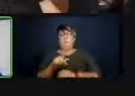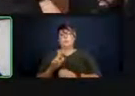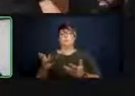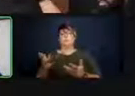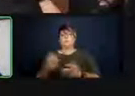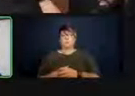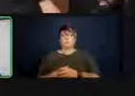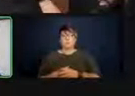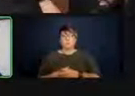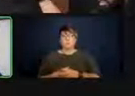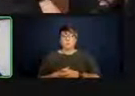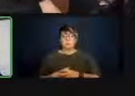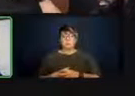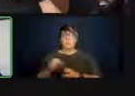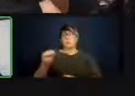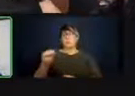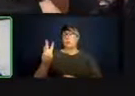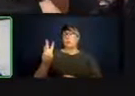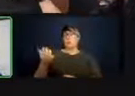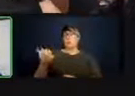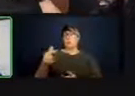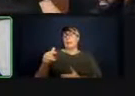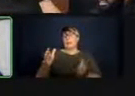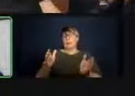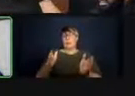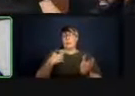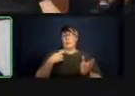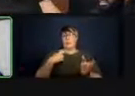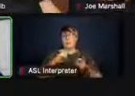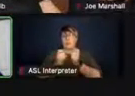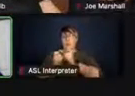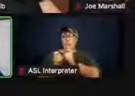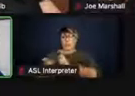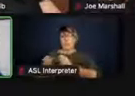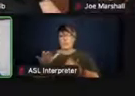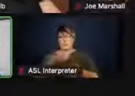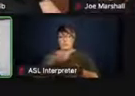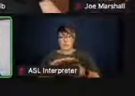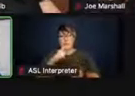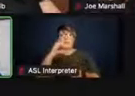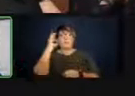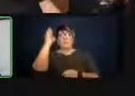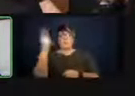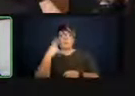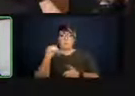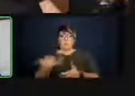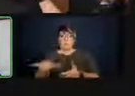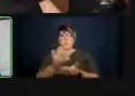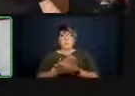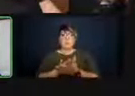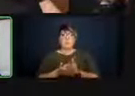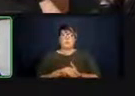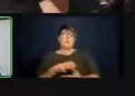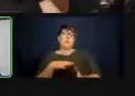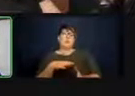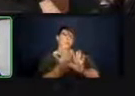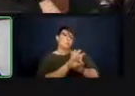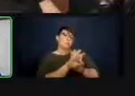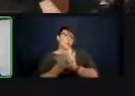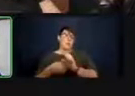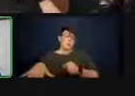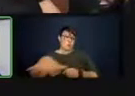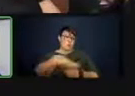بالتسويق والتواصل مع أولياء الأمور، وأيضا نقوم بترويج المدارس. وبالنسبة